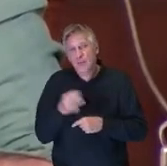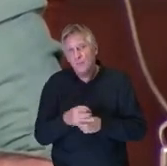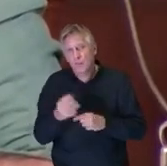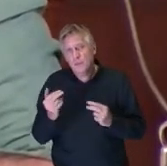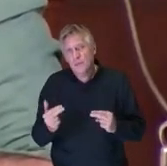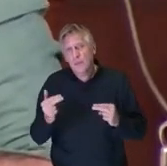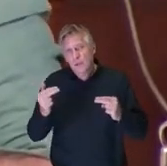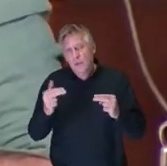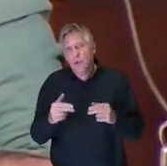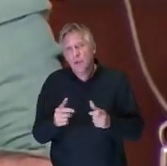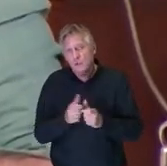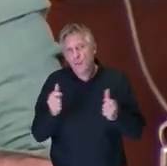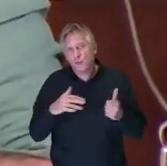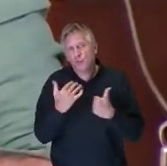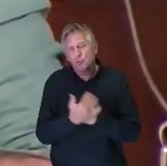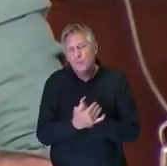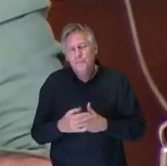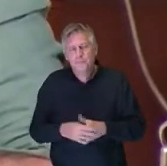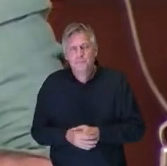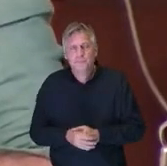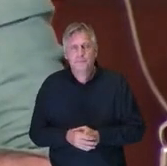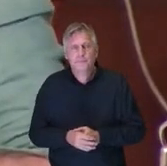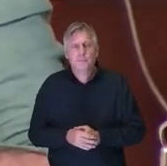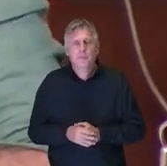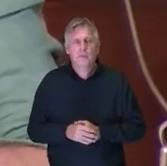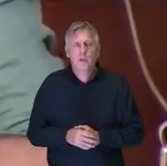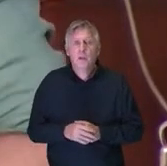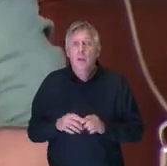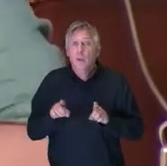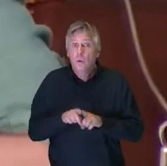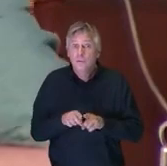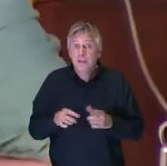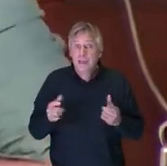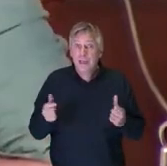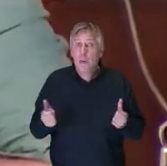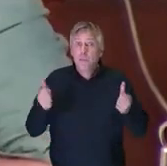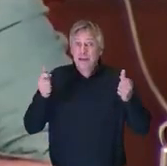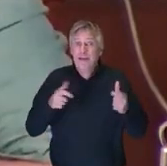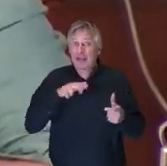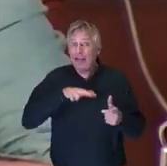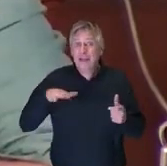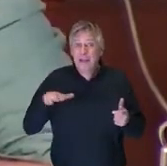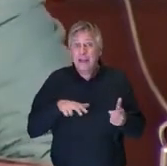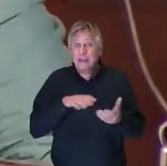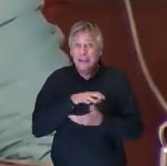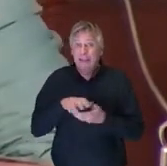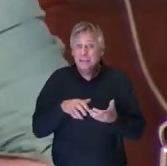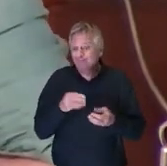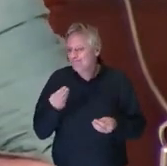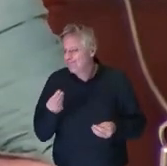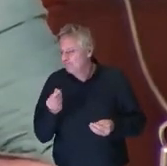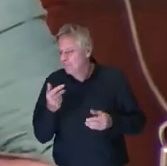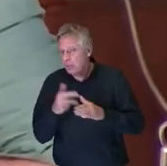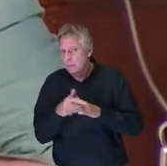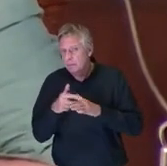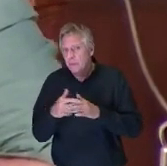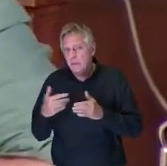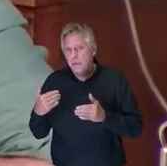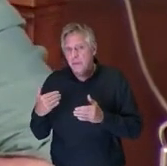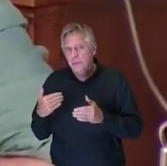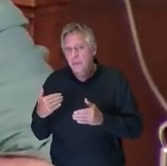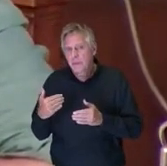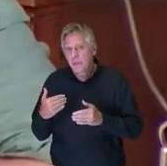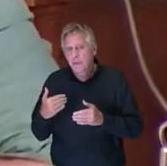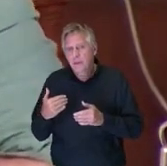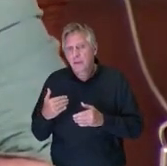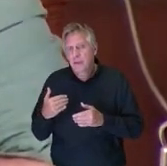SRU. Puis il y a un élément important aussi qu'il faut prendre en compte, c'est la crise immobilière qui pointe le bout de son nez, qui a commencé à pointer le bout de son nez dès